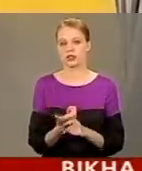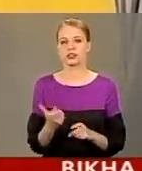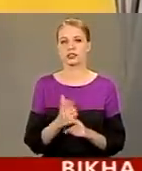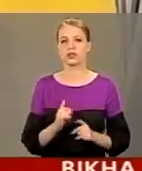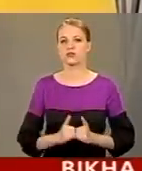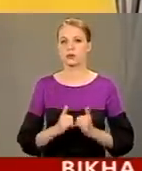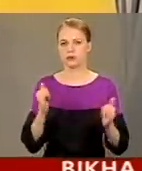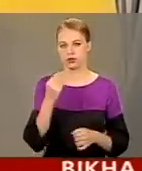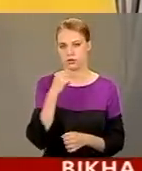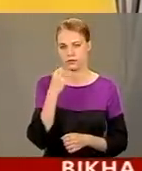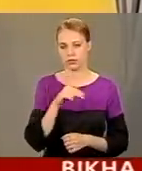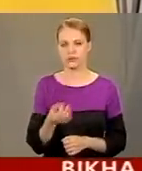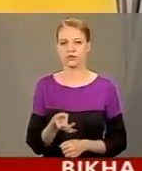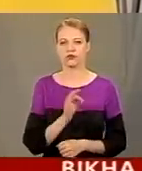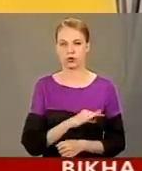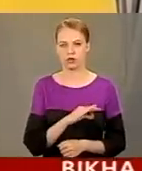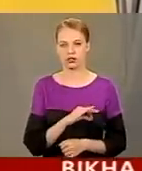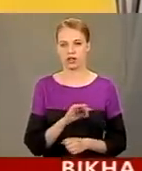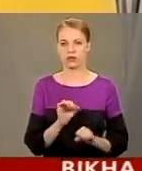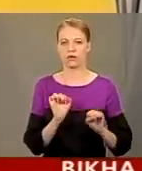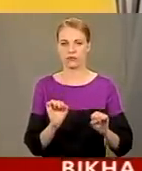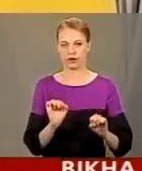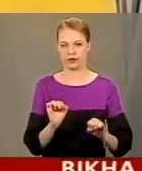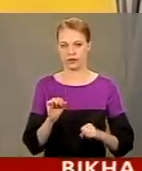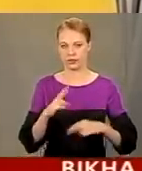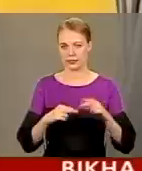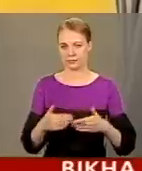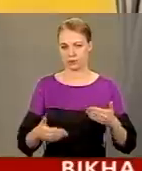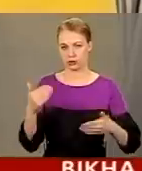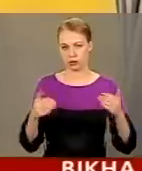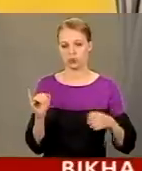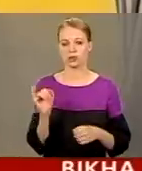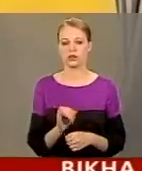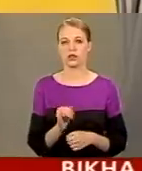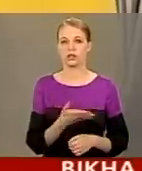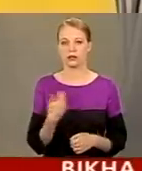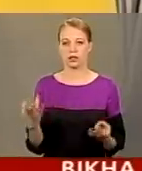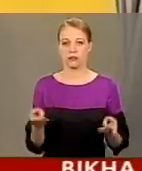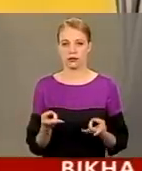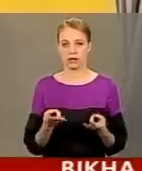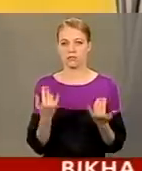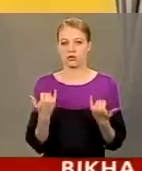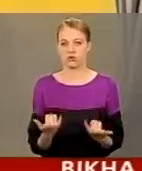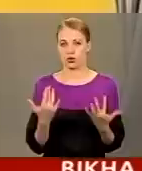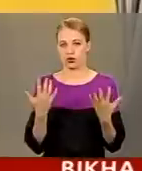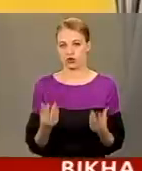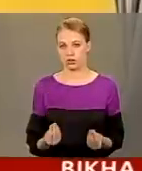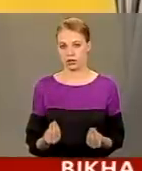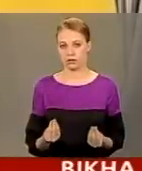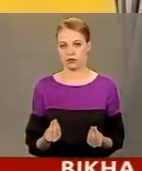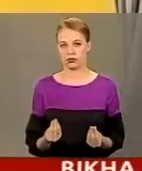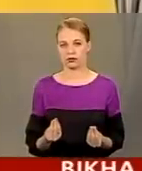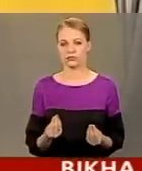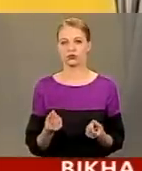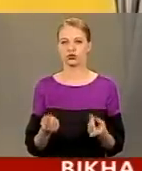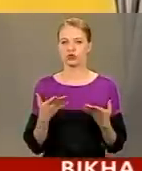підвищує ефективність використання фортифікаційних споруд. І нам треба на сьогоднішній